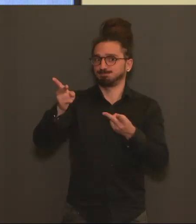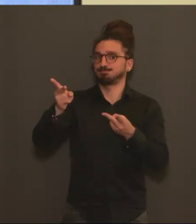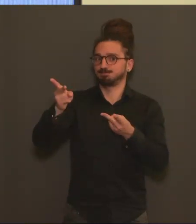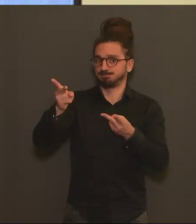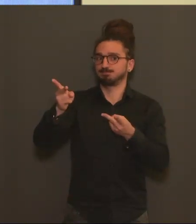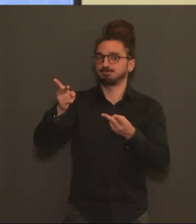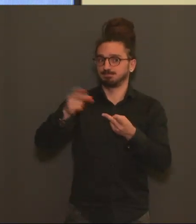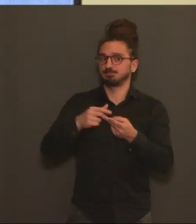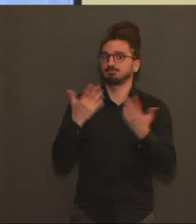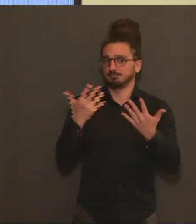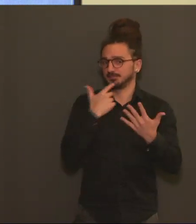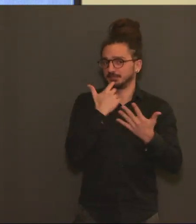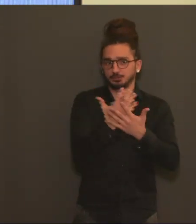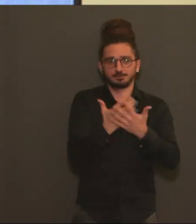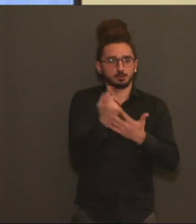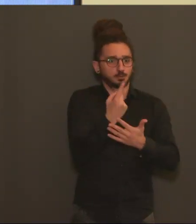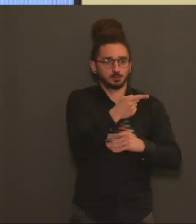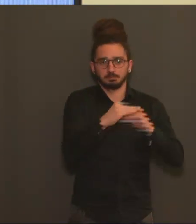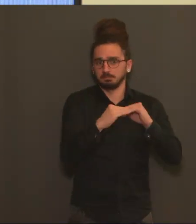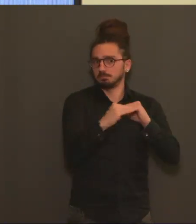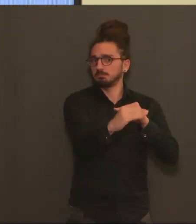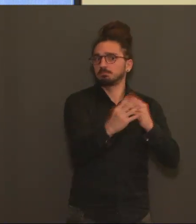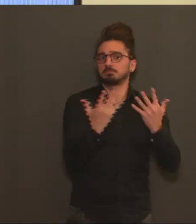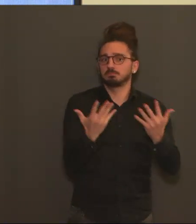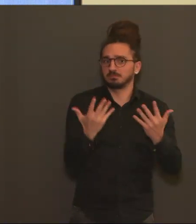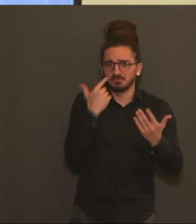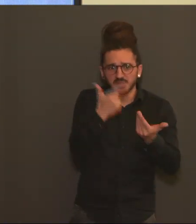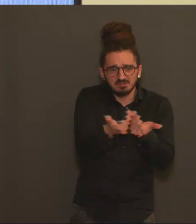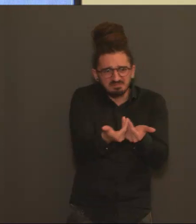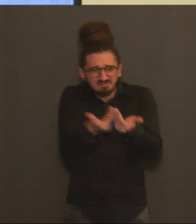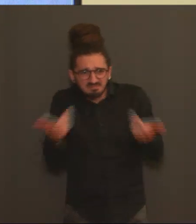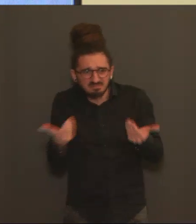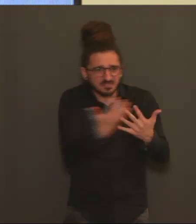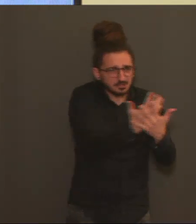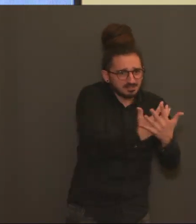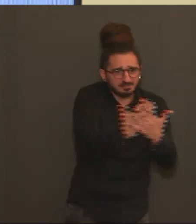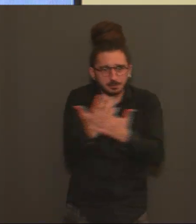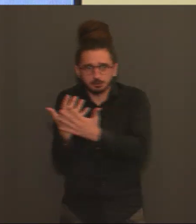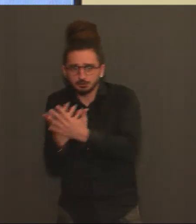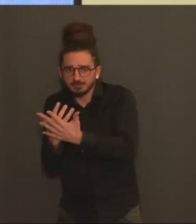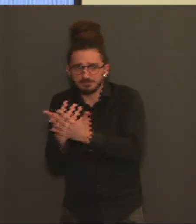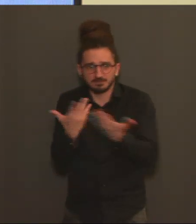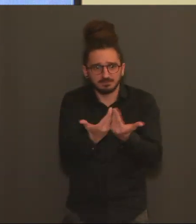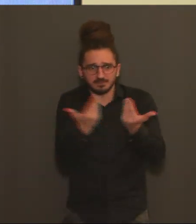qu'il y ait une dissociation qui doive se produire dans l'évolution du nombre de nouvelles infections et